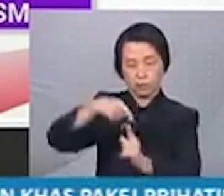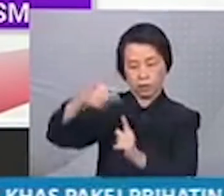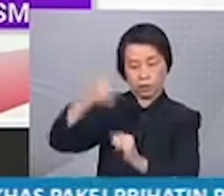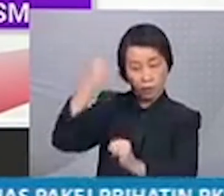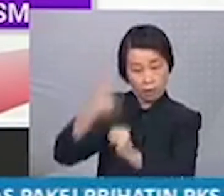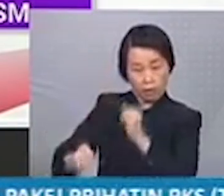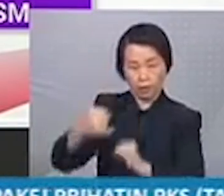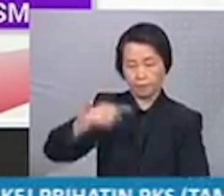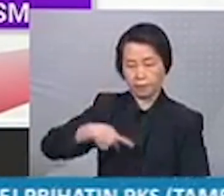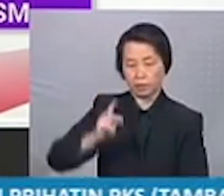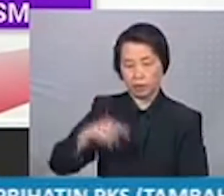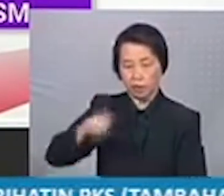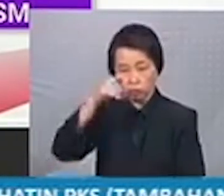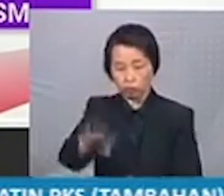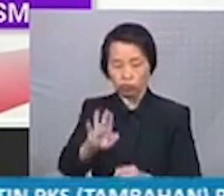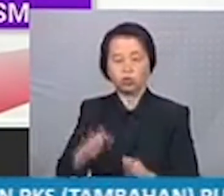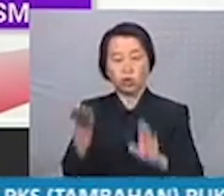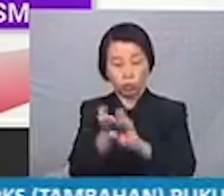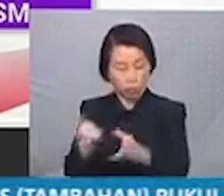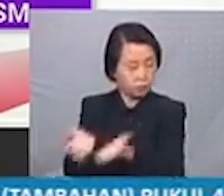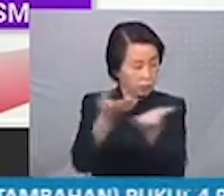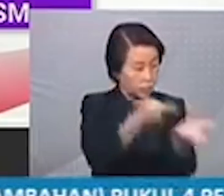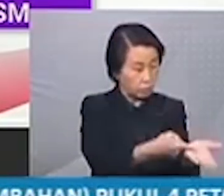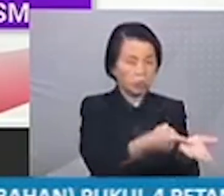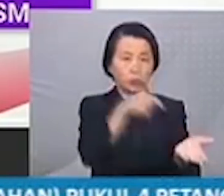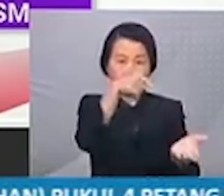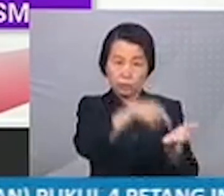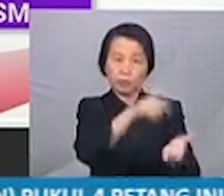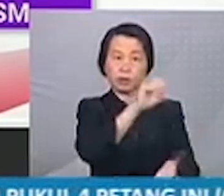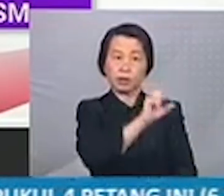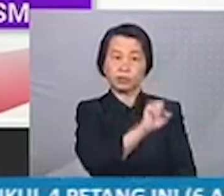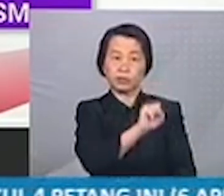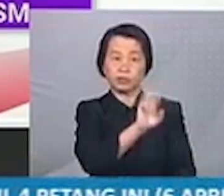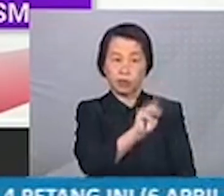untuk pihak syari'at mengemukakan dokumen berkanun kepada